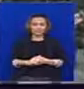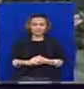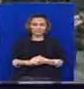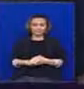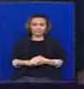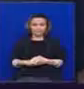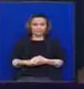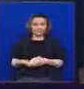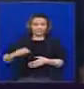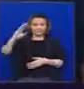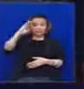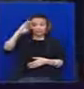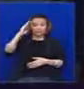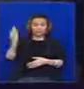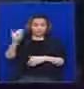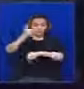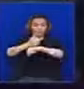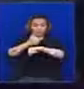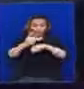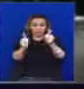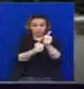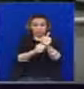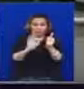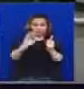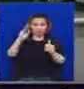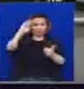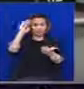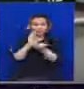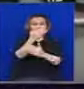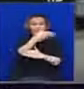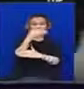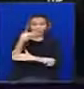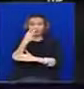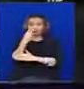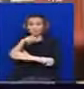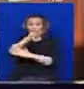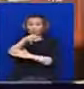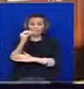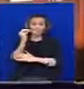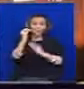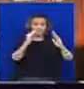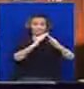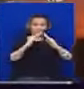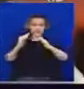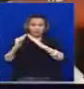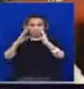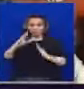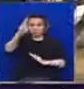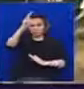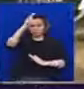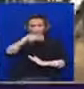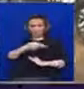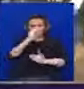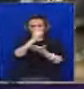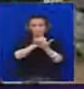พลตำรวจเอกเฉลิมเกียรติศรีวรขานรองผู้บัญชาการตำรวจแห่งชาติแถลงผลการปฏิบัติงานปิดล้อมตรวจค้นหมู่บ้านเป้าหมายกลุ่มผู้มีอิทธิพลอาวุธปืนยาเสพ